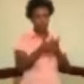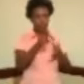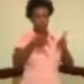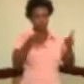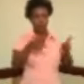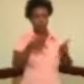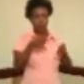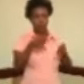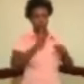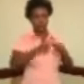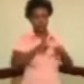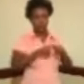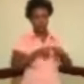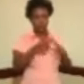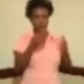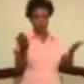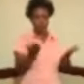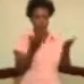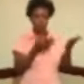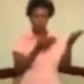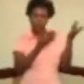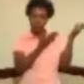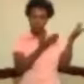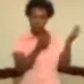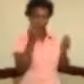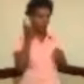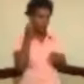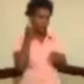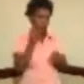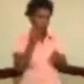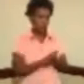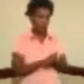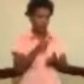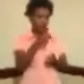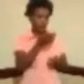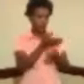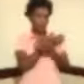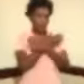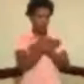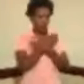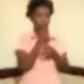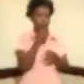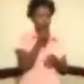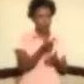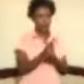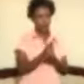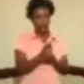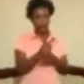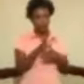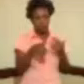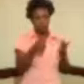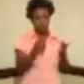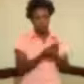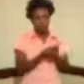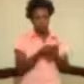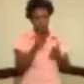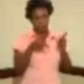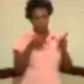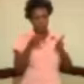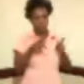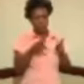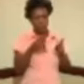qui vient pour moi, moun qui vient pour M. Martelly. D'ailleurs, il dit, au terme de ce débat, que rappeler que